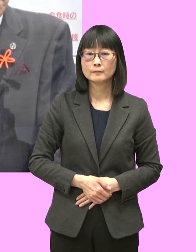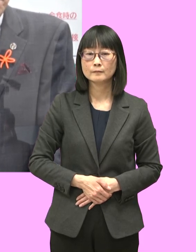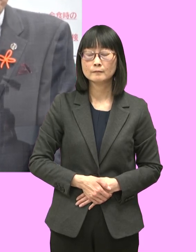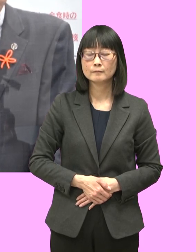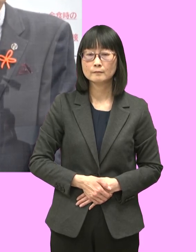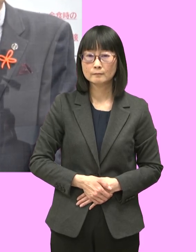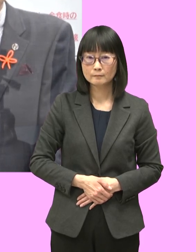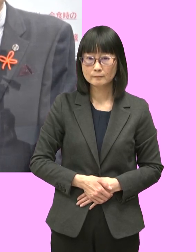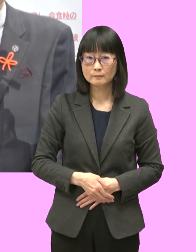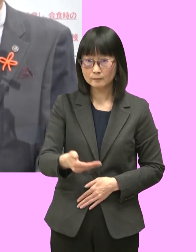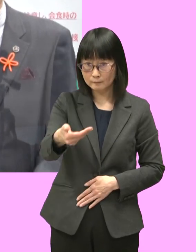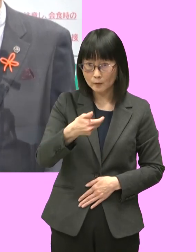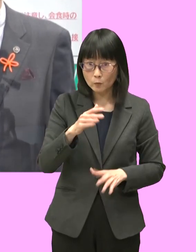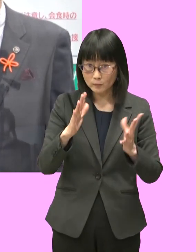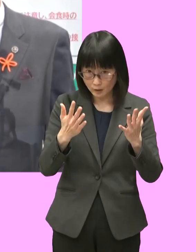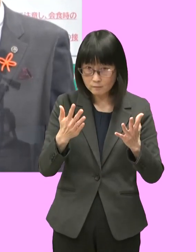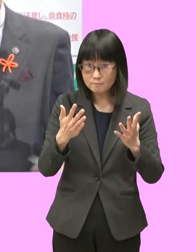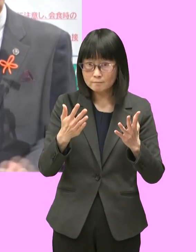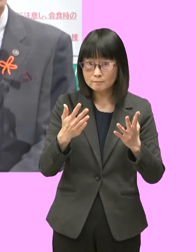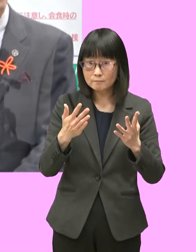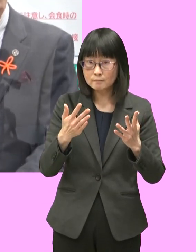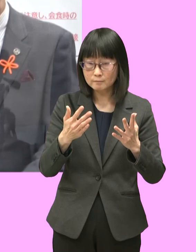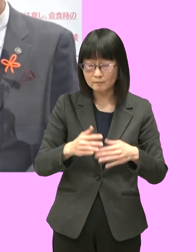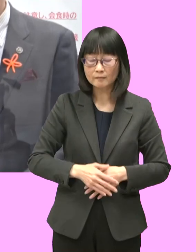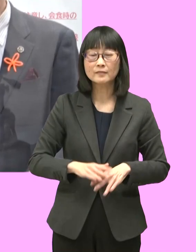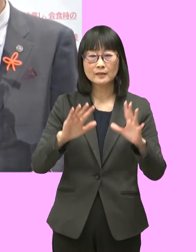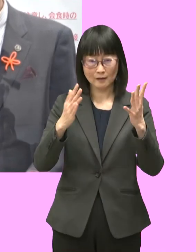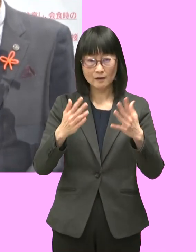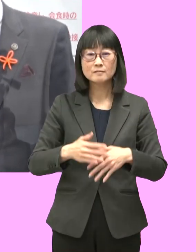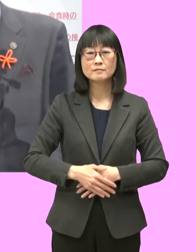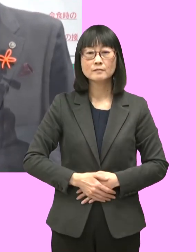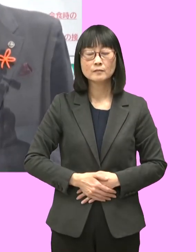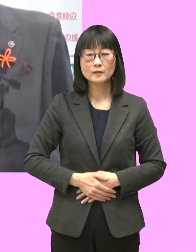よろしいでしょうか。 はい、 はい、内容でございますので、